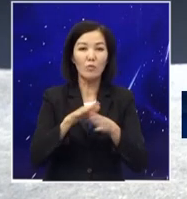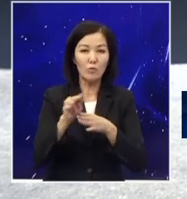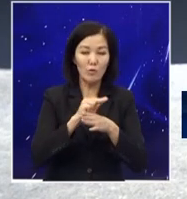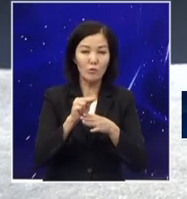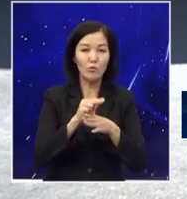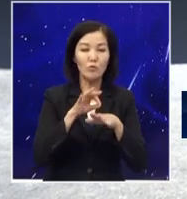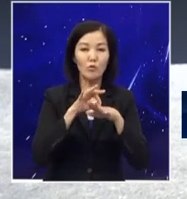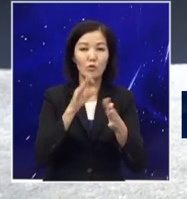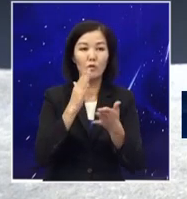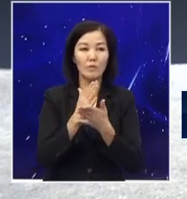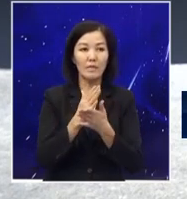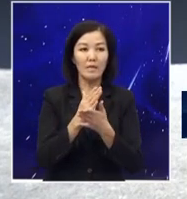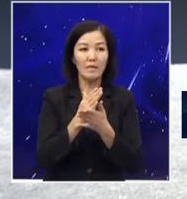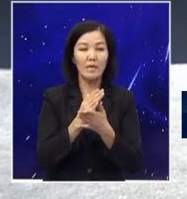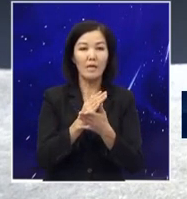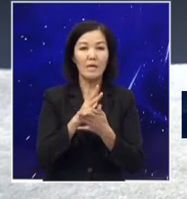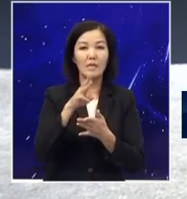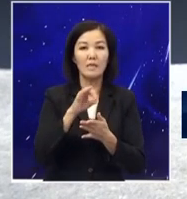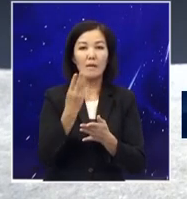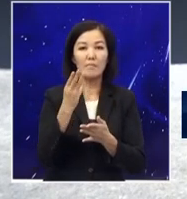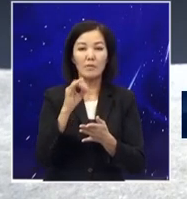амбулаторияда. Сонымен қатар мынау Зылиха Тамшыбайда